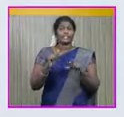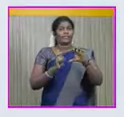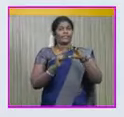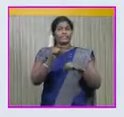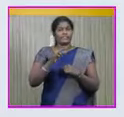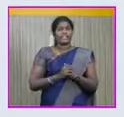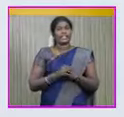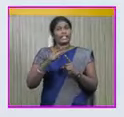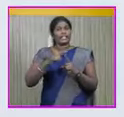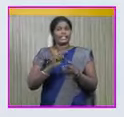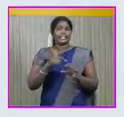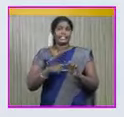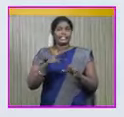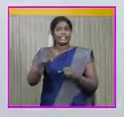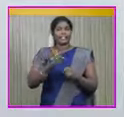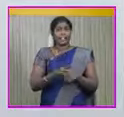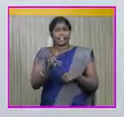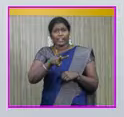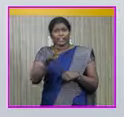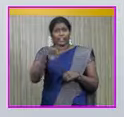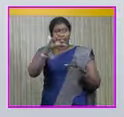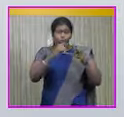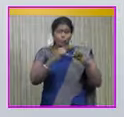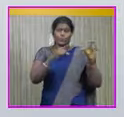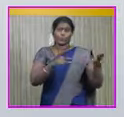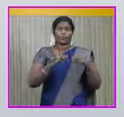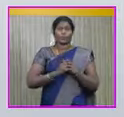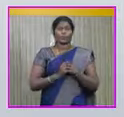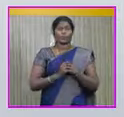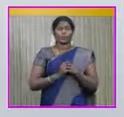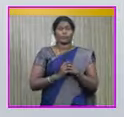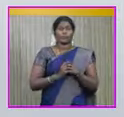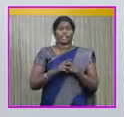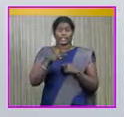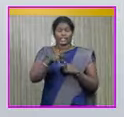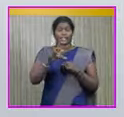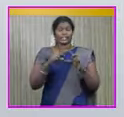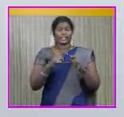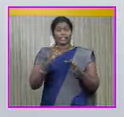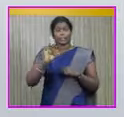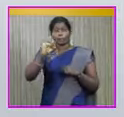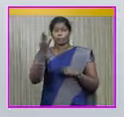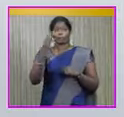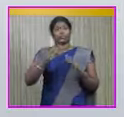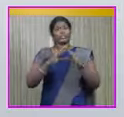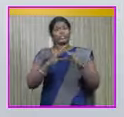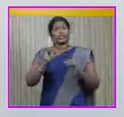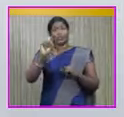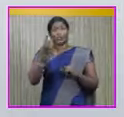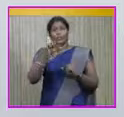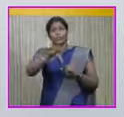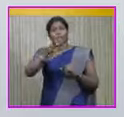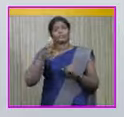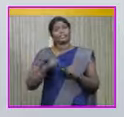YH/TE இவ்விரு முக்கோணங்களில் இந்த ஜோடி முக்கோணம் தான் மூன்றாவது ஜோடி ஒத்த பக்கங்கள்,